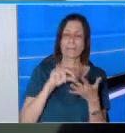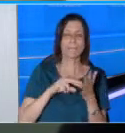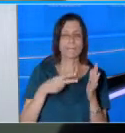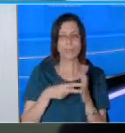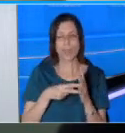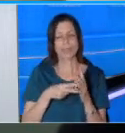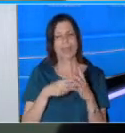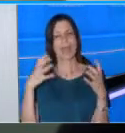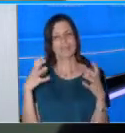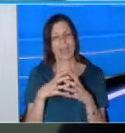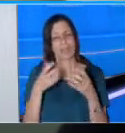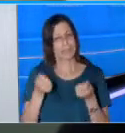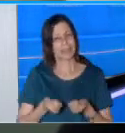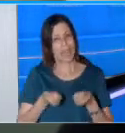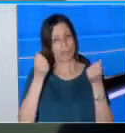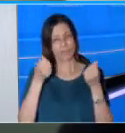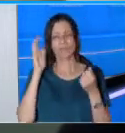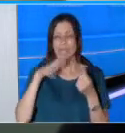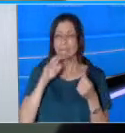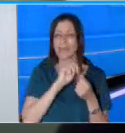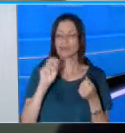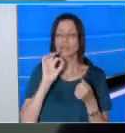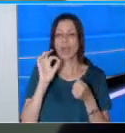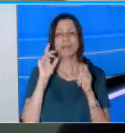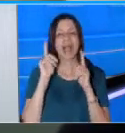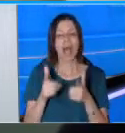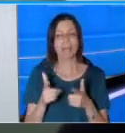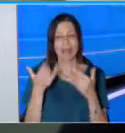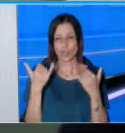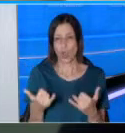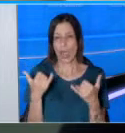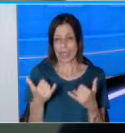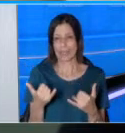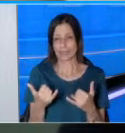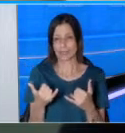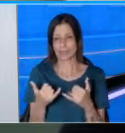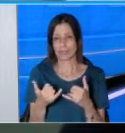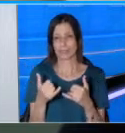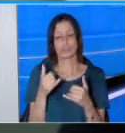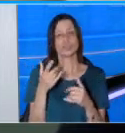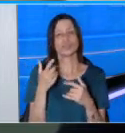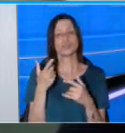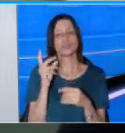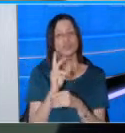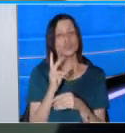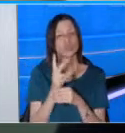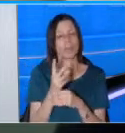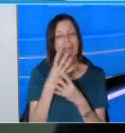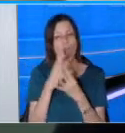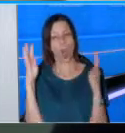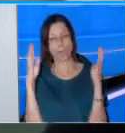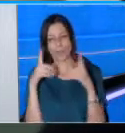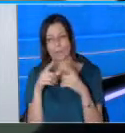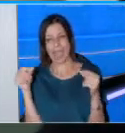חברתיים, תרבותיים, וגם הנושא הזה של המלחמה הנוכחית, מבצע שומר החומות בעזה. מה שקורה זה